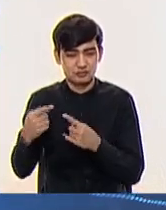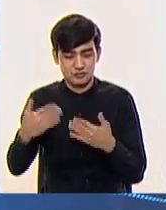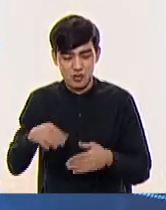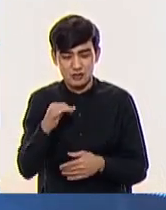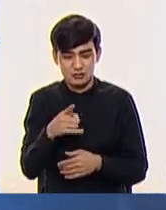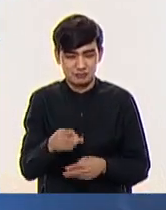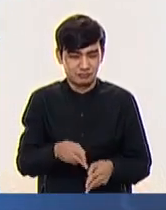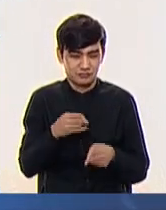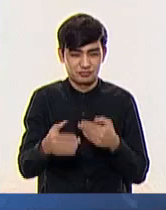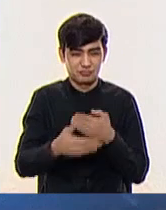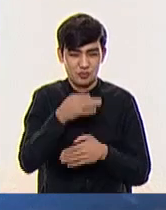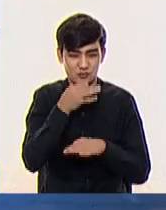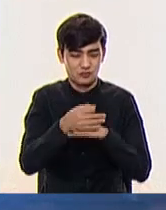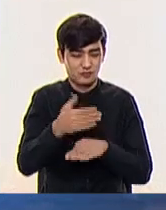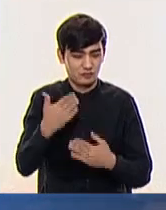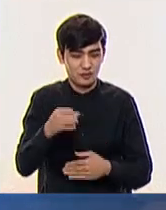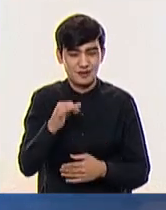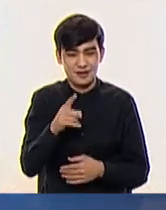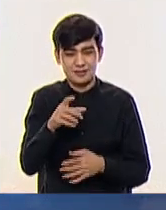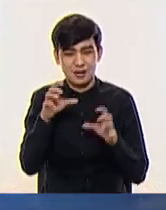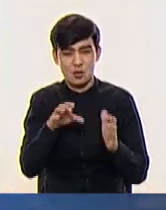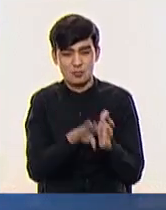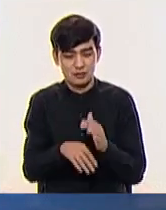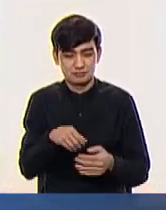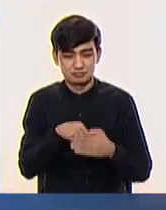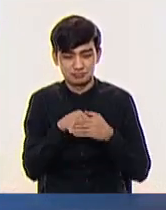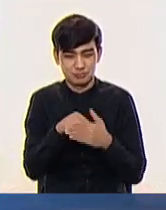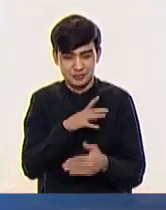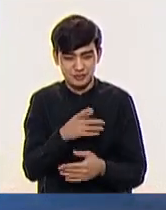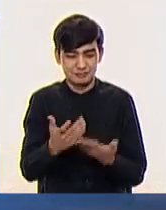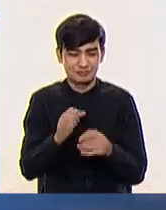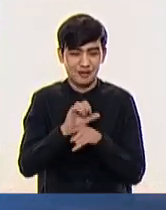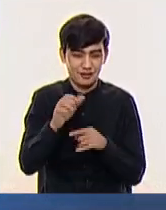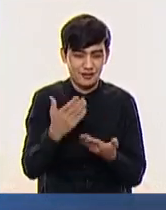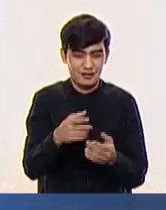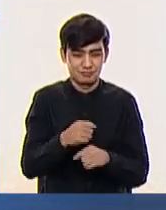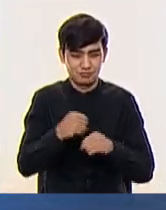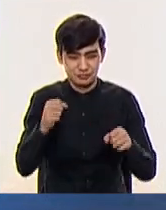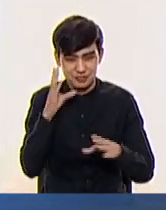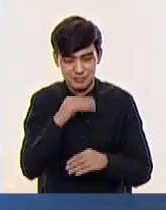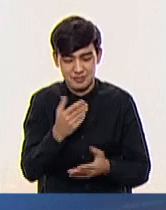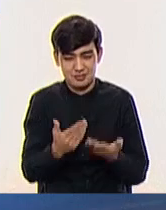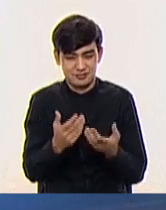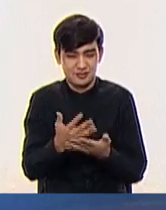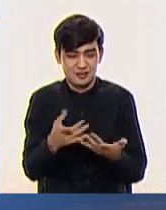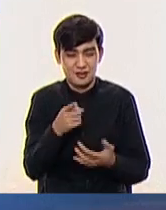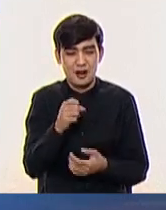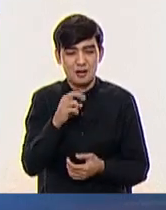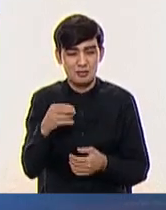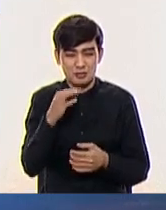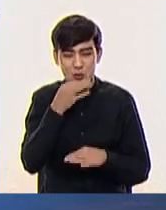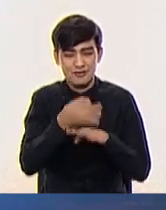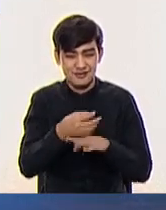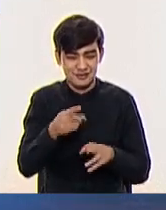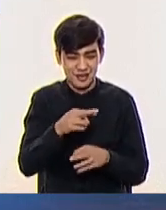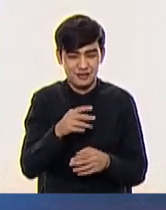привлекли к уголовной ответственности за незаконное приобретение, передачу или ношение взрывчатых веществ. К административной ответственности